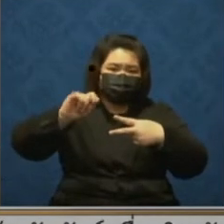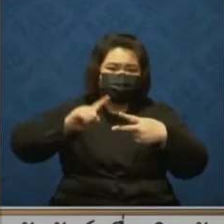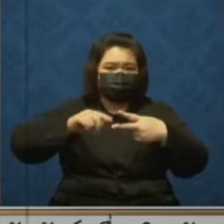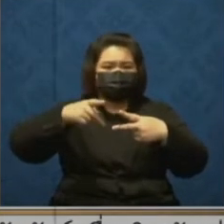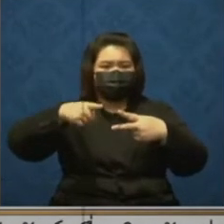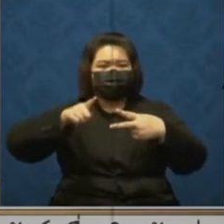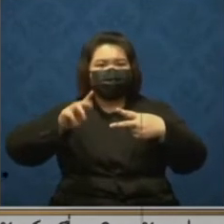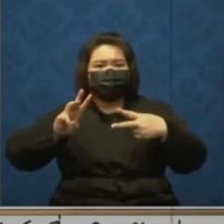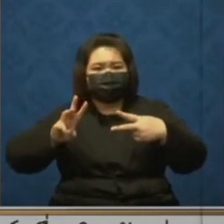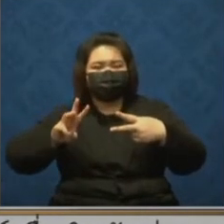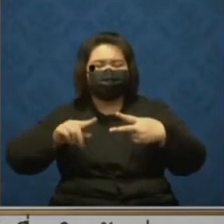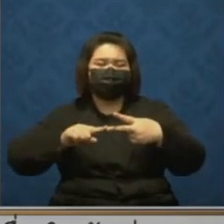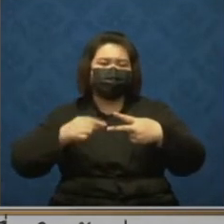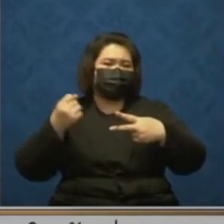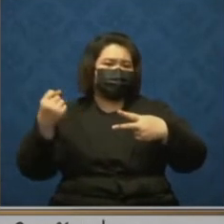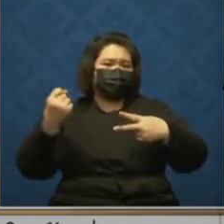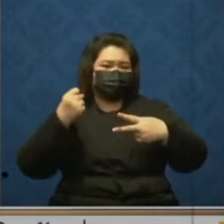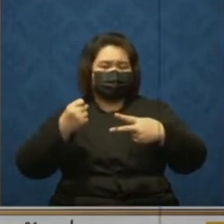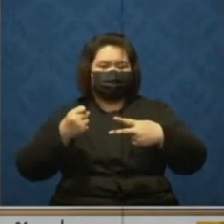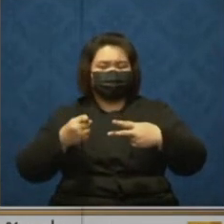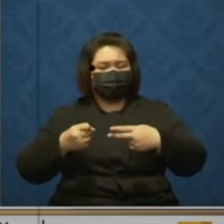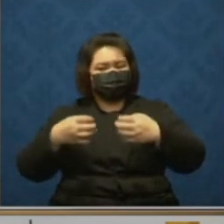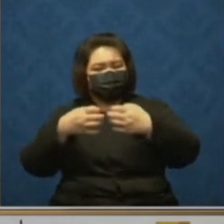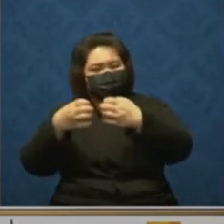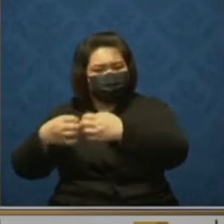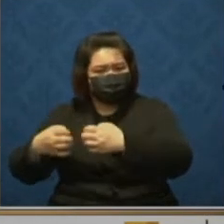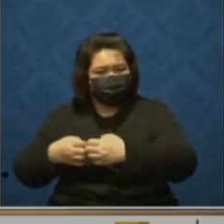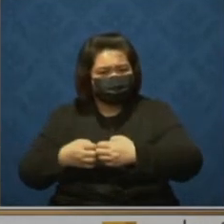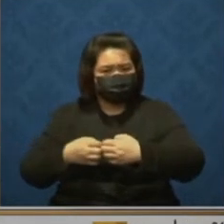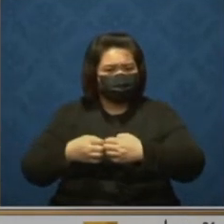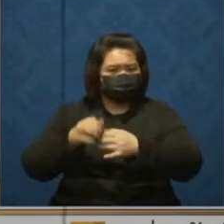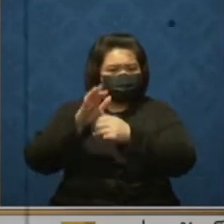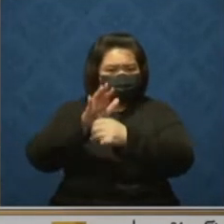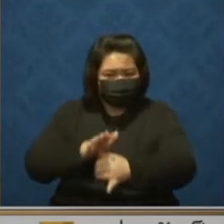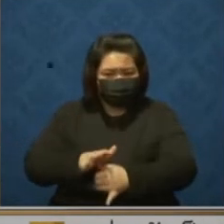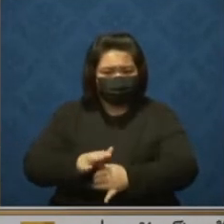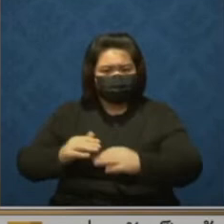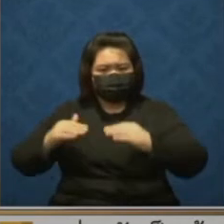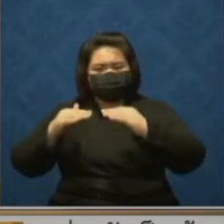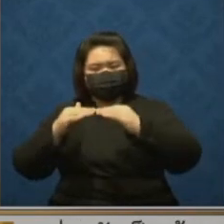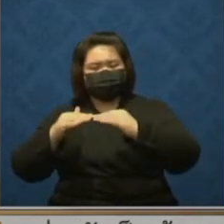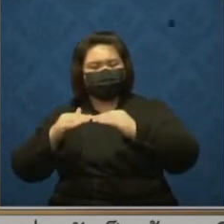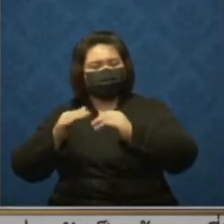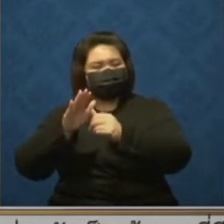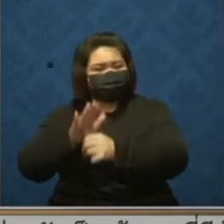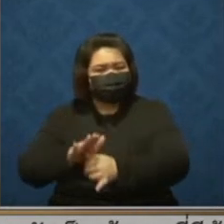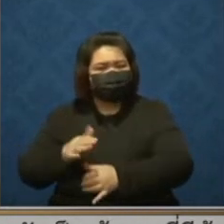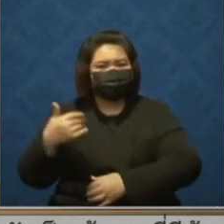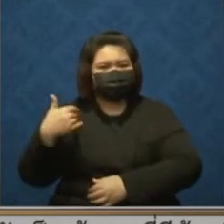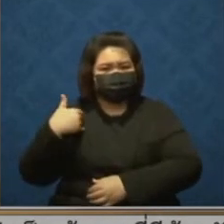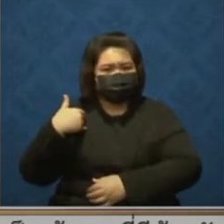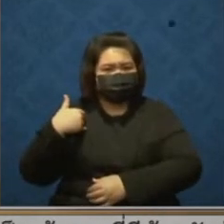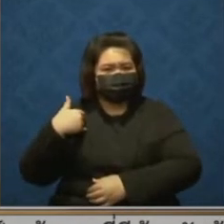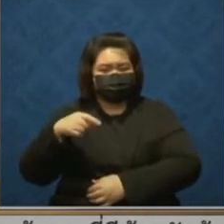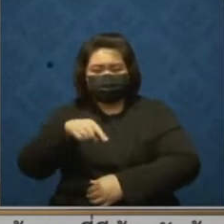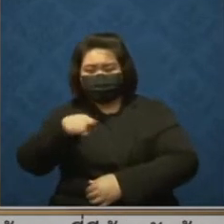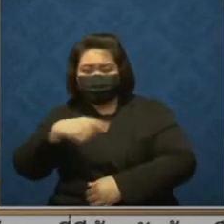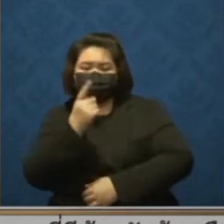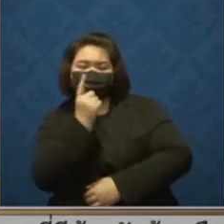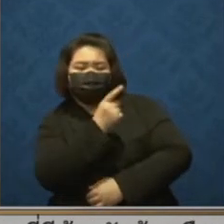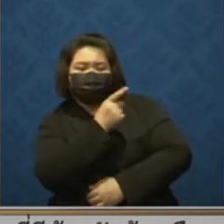ที่มีในการคุกคามผู้ที่เห็นต่างผู้ที่วิพากษ์วิจารณ์ตัวเองผมตั้งคำถามครับ